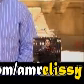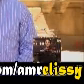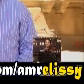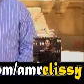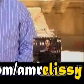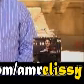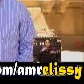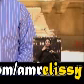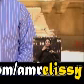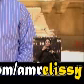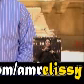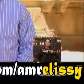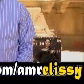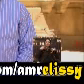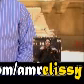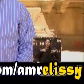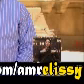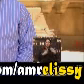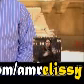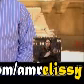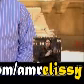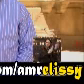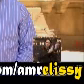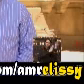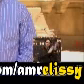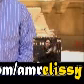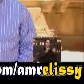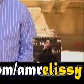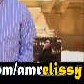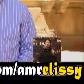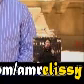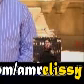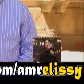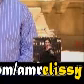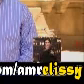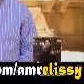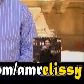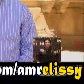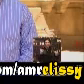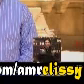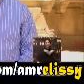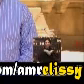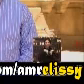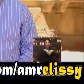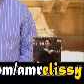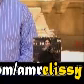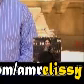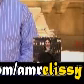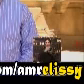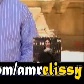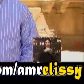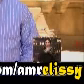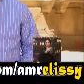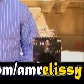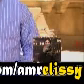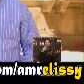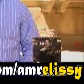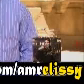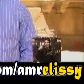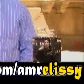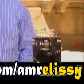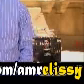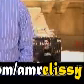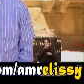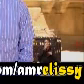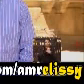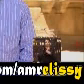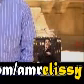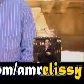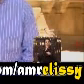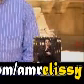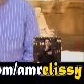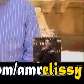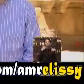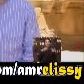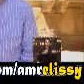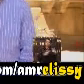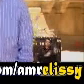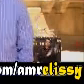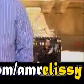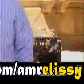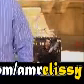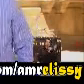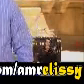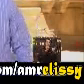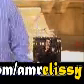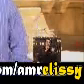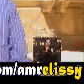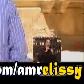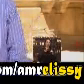أزمة مع المخابز بعد قرار الحكومة بإعادة تقنين حصص الدقيق وفروق الأسعار، والمخابز بتهدد بالإضراب، والناس بتقول